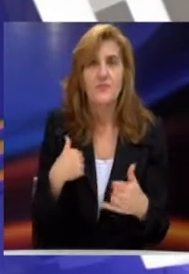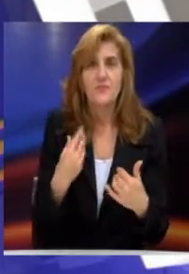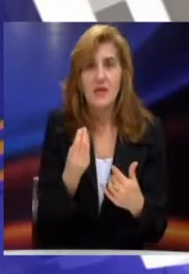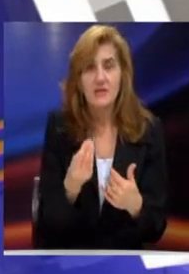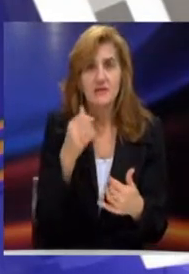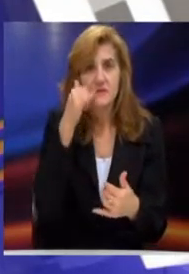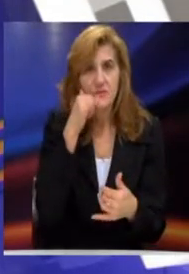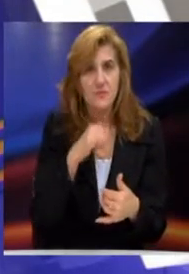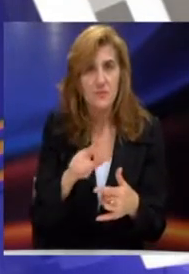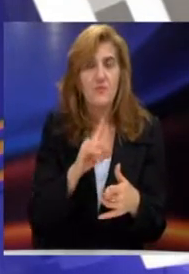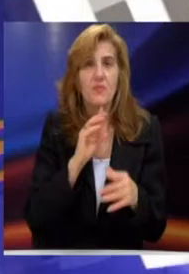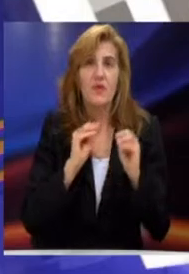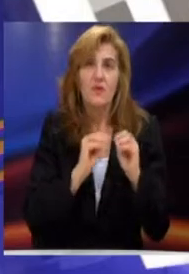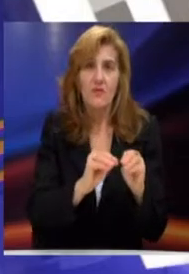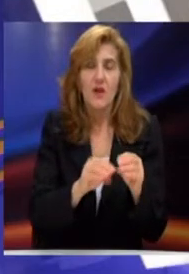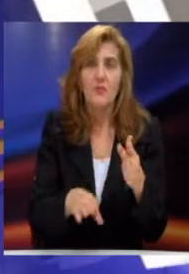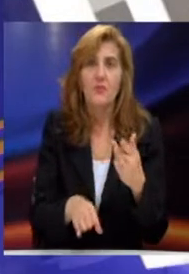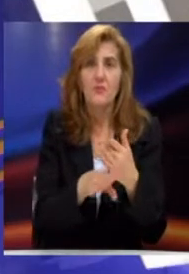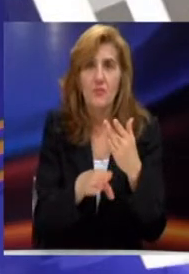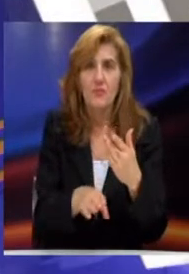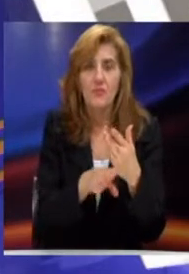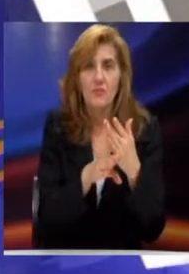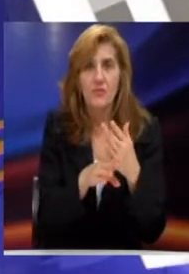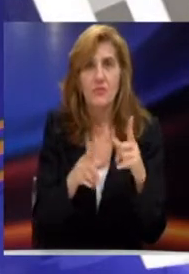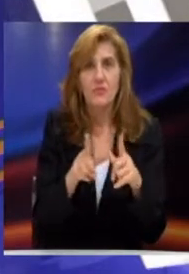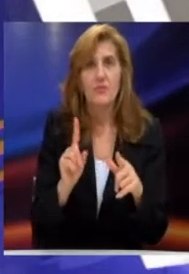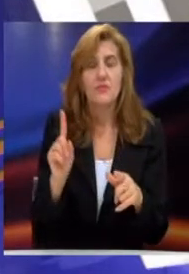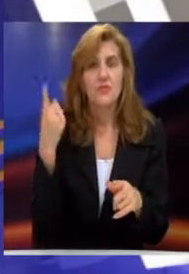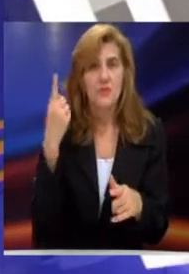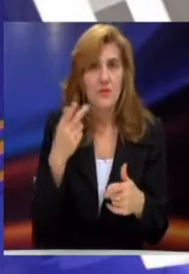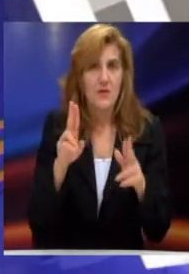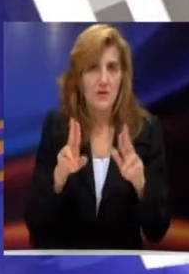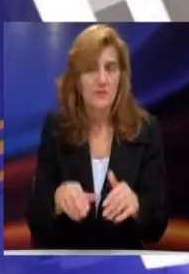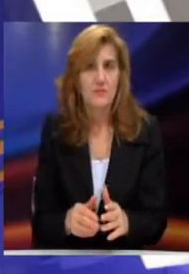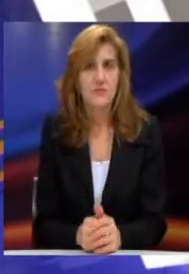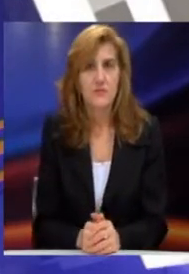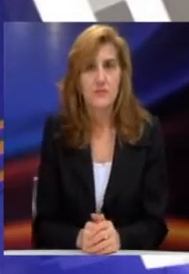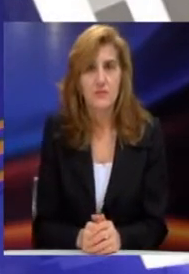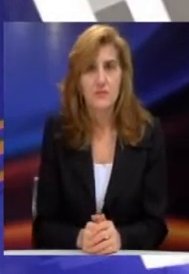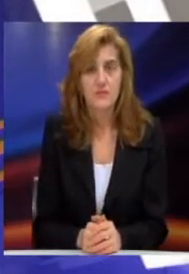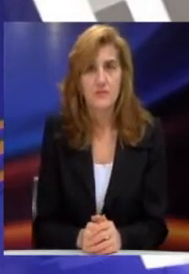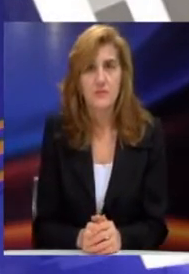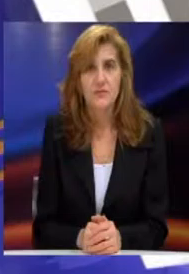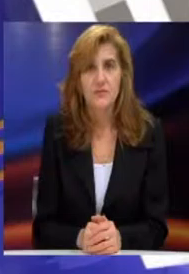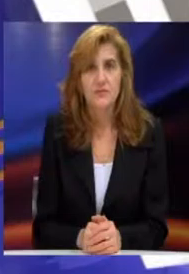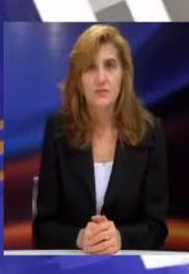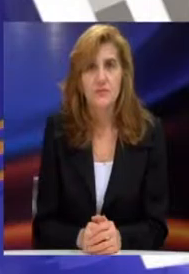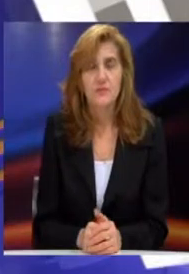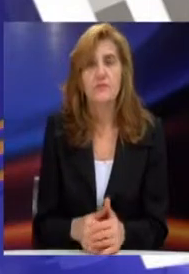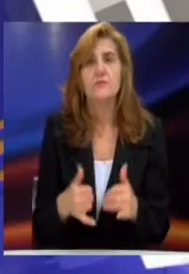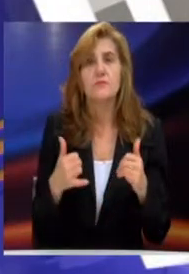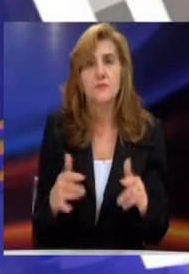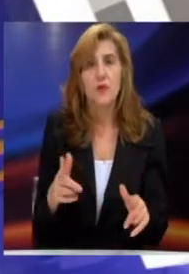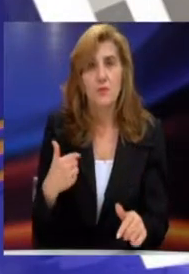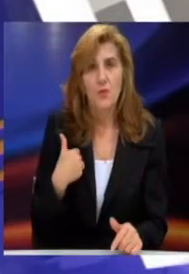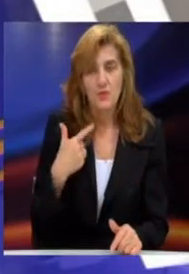takmičari Srbije kao i treneri davali su veliku podršku jedni drugima i rezultat nije mogao izostati. Sad